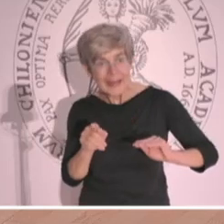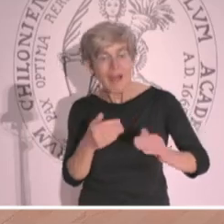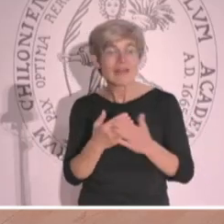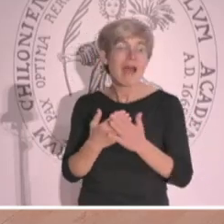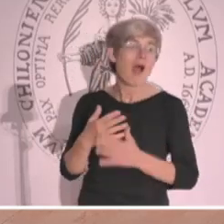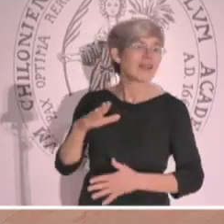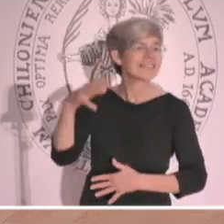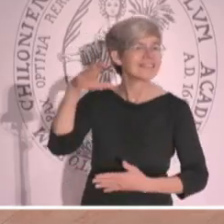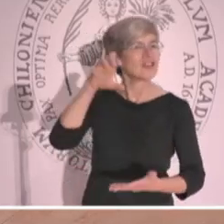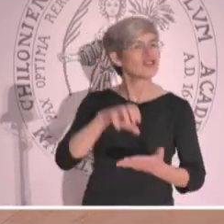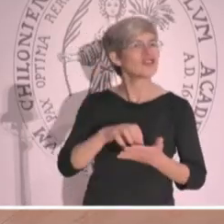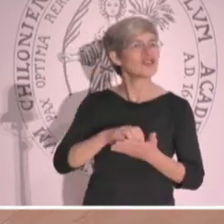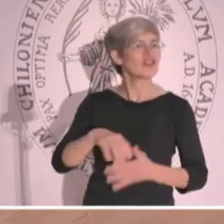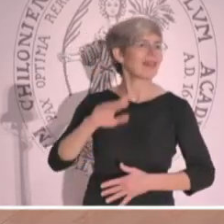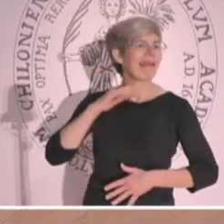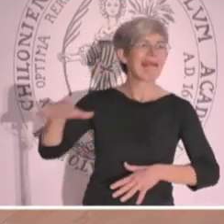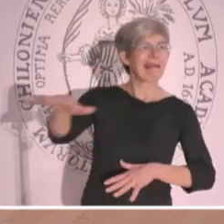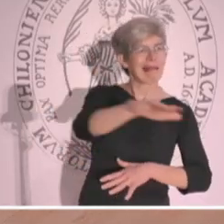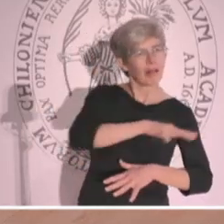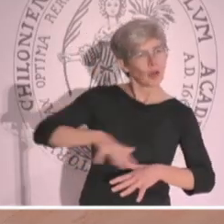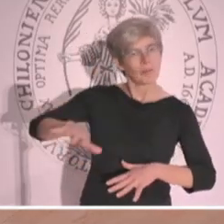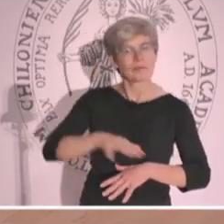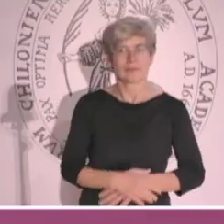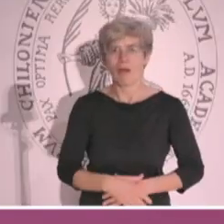Also, Sie haben wirklich die richtige Wahl getroffen.